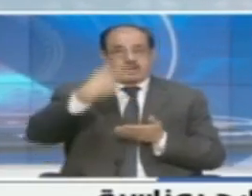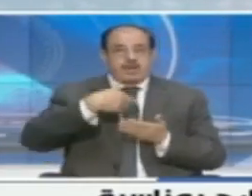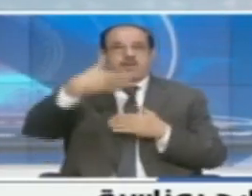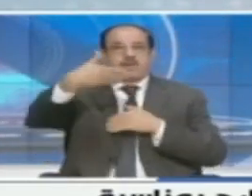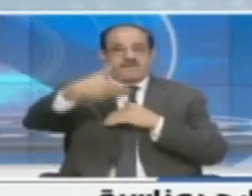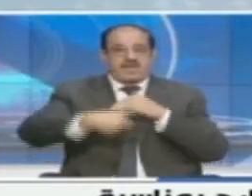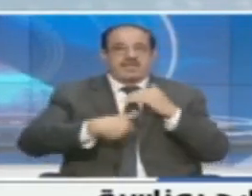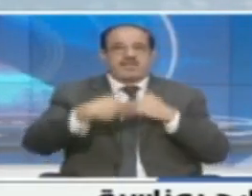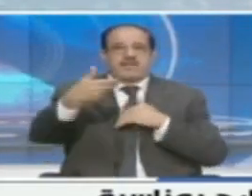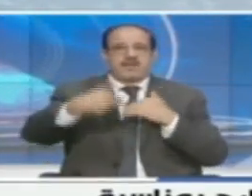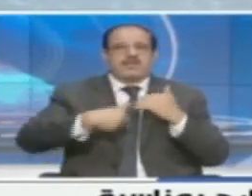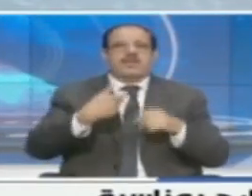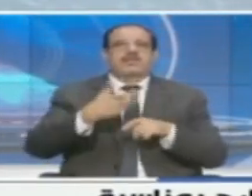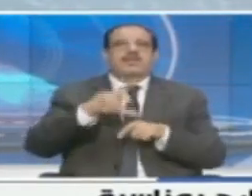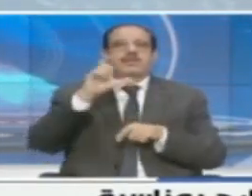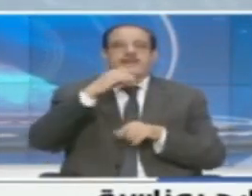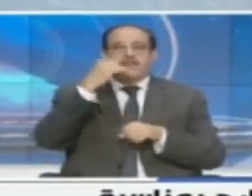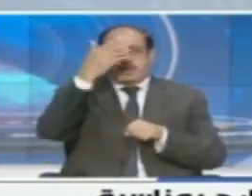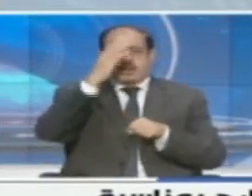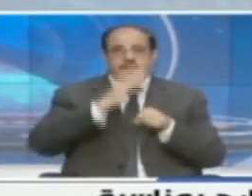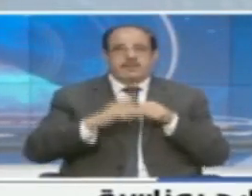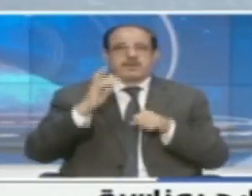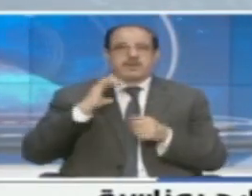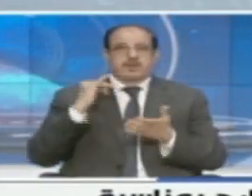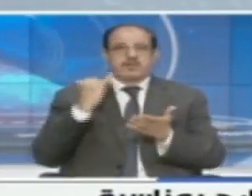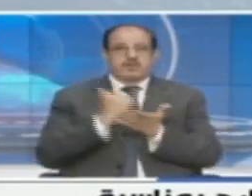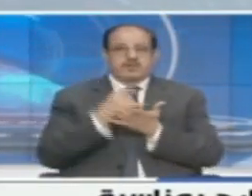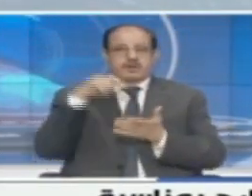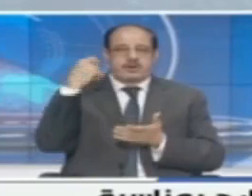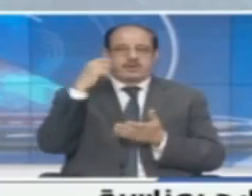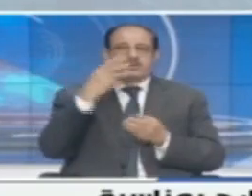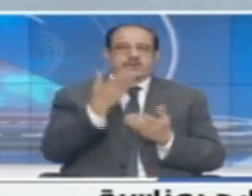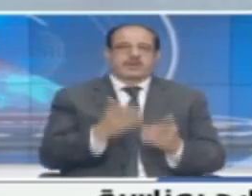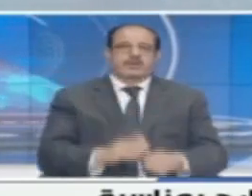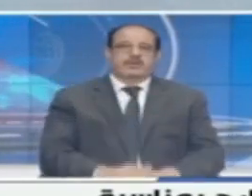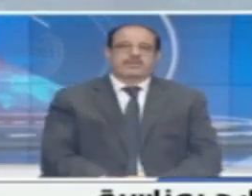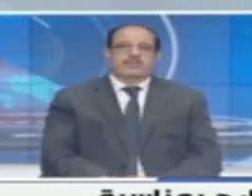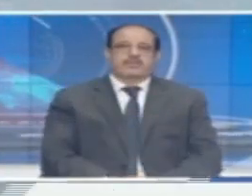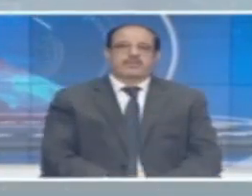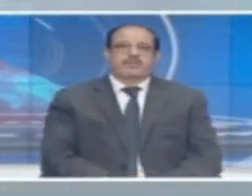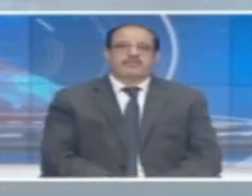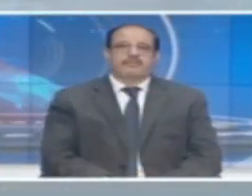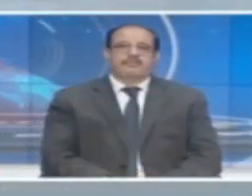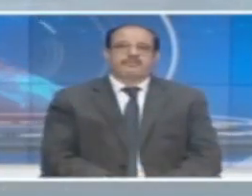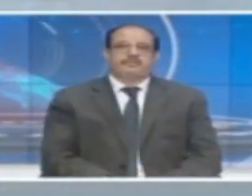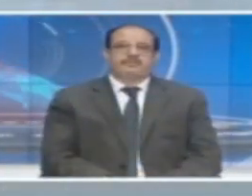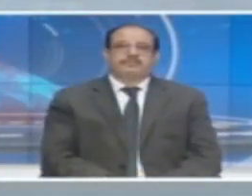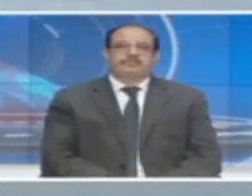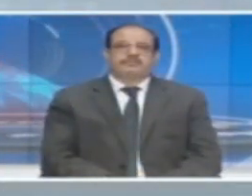سيادته برقيات تهنئة بحلول عيد الأضحى من كبار رجال الدولة.